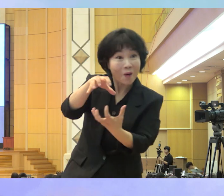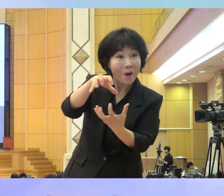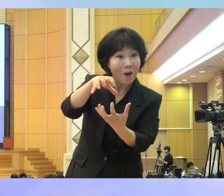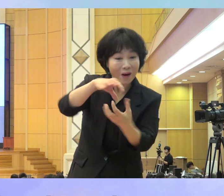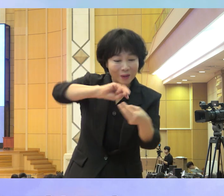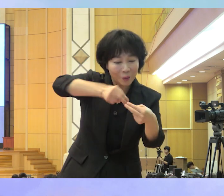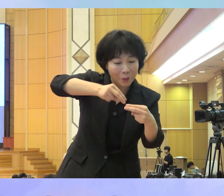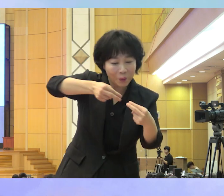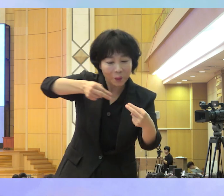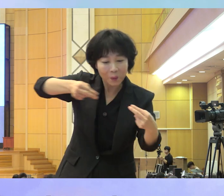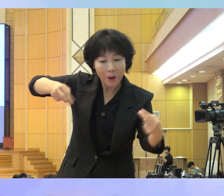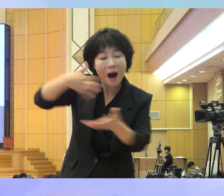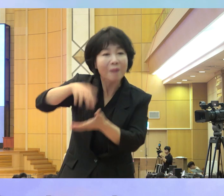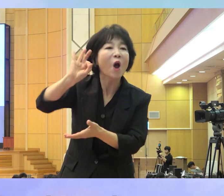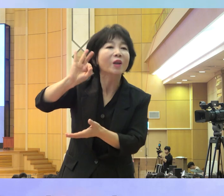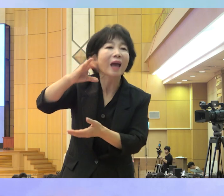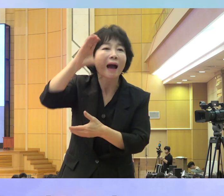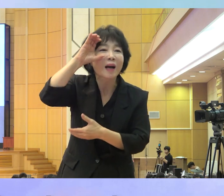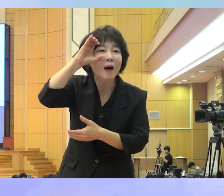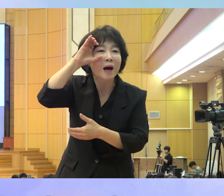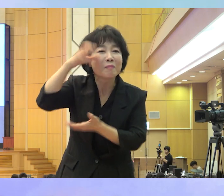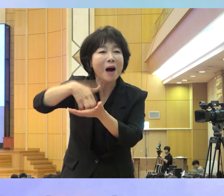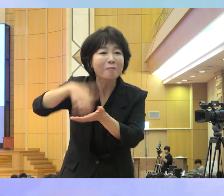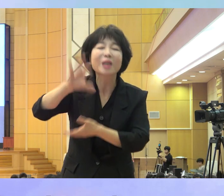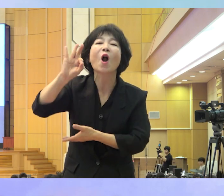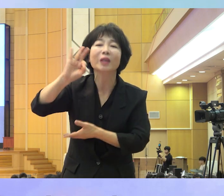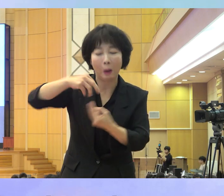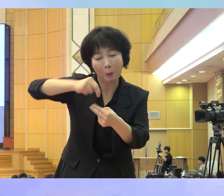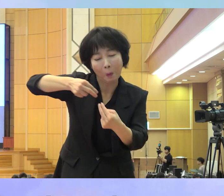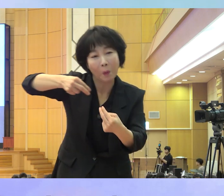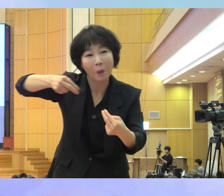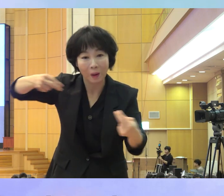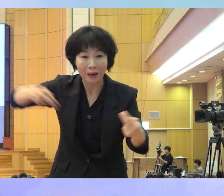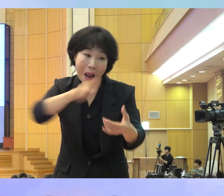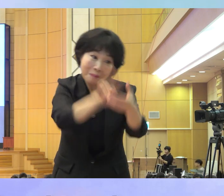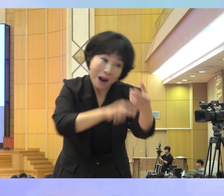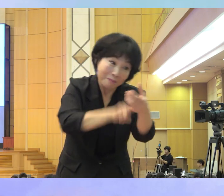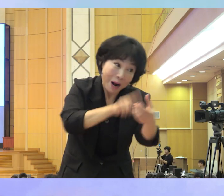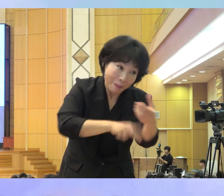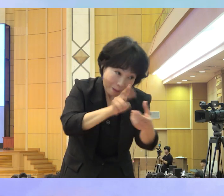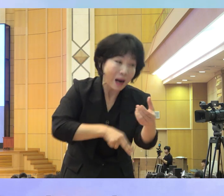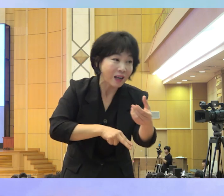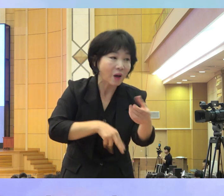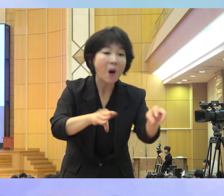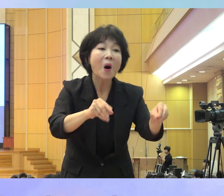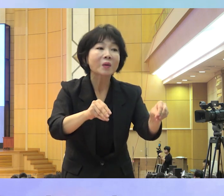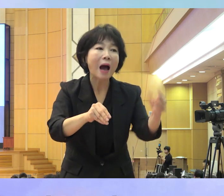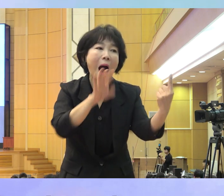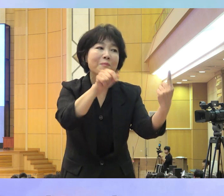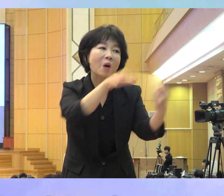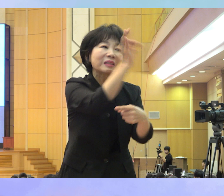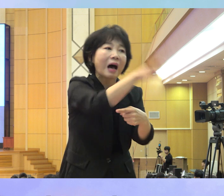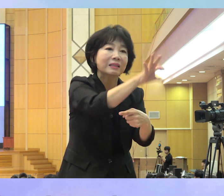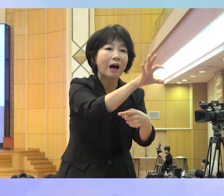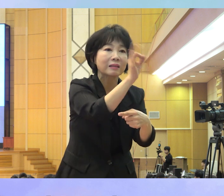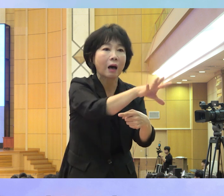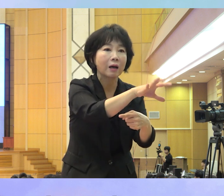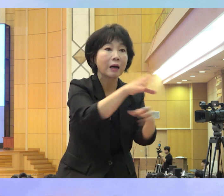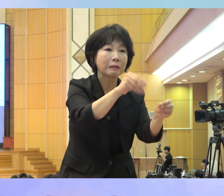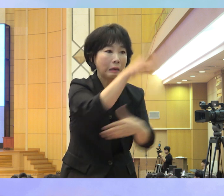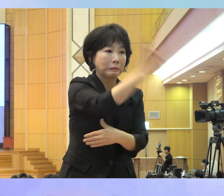10개씩 이렇게 해서 한 줄이잖아요. 한 줄을 팔아서 땅 한 평씩 샀대요. 그 당시엔